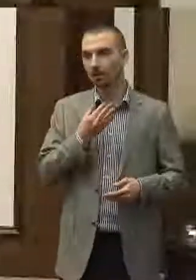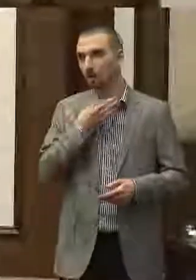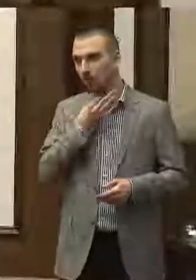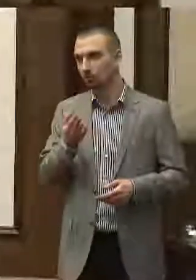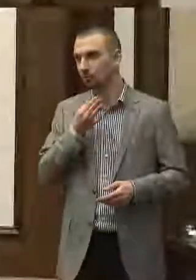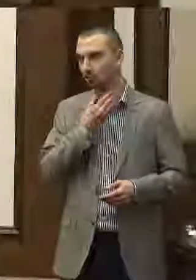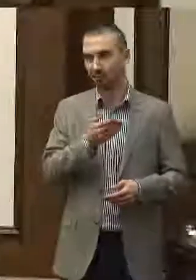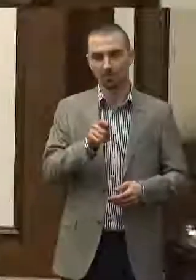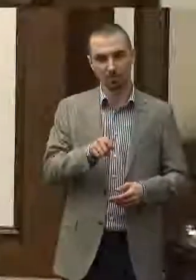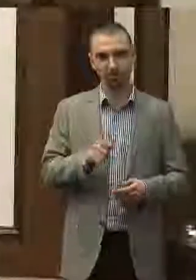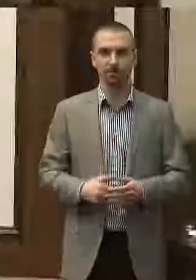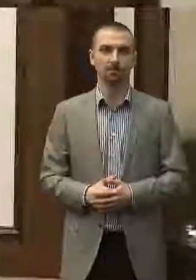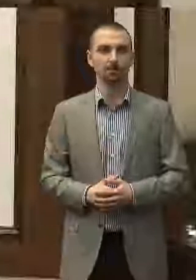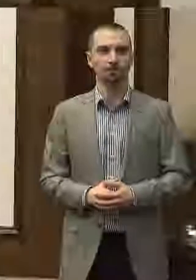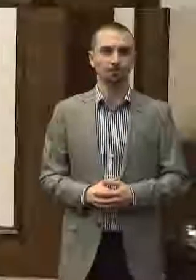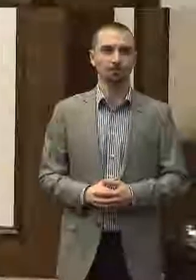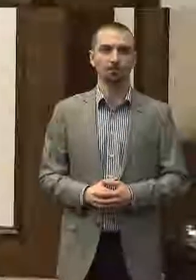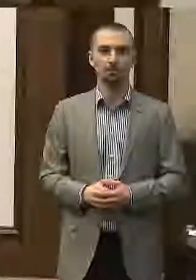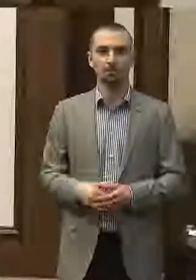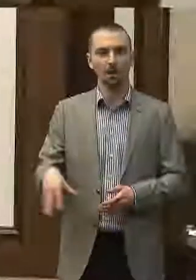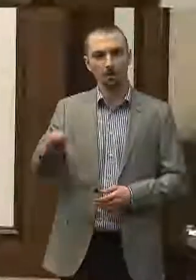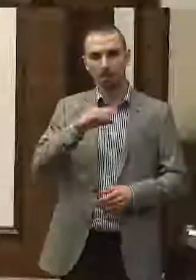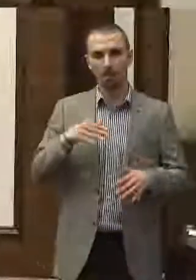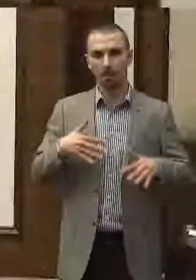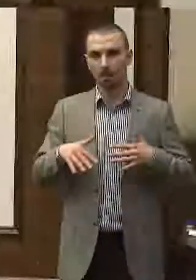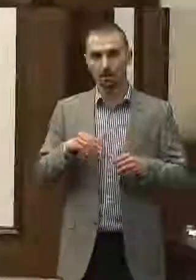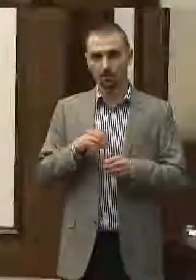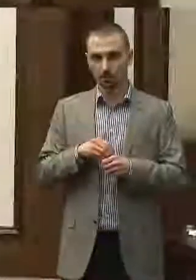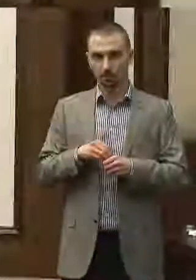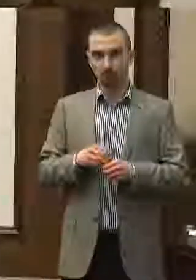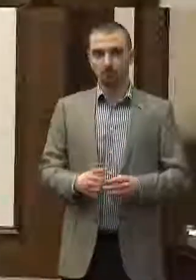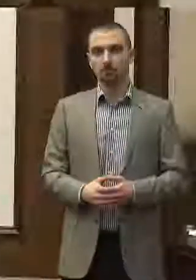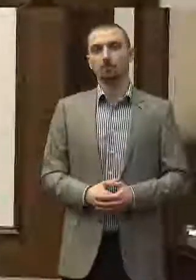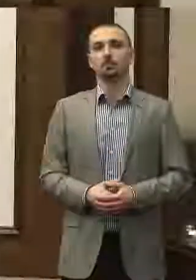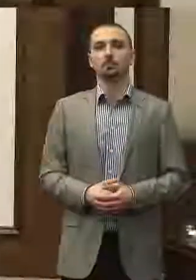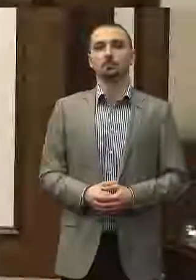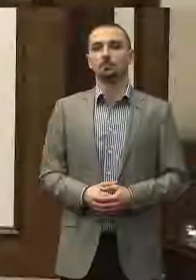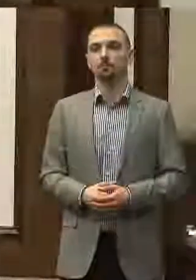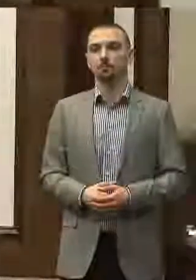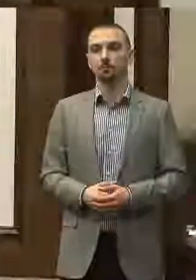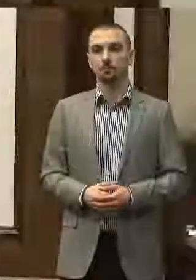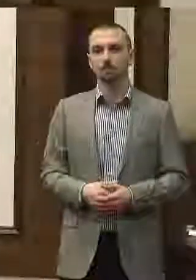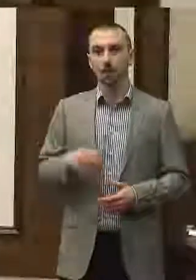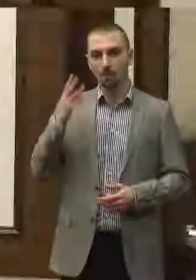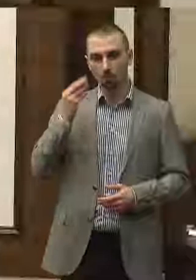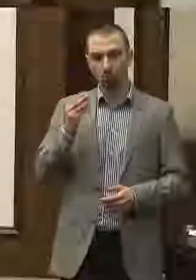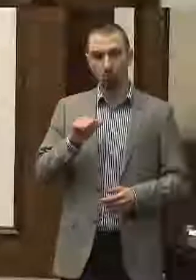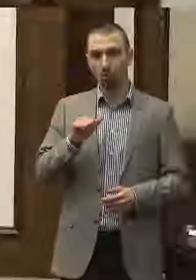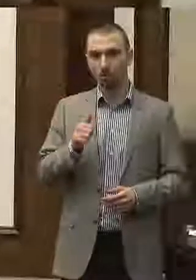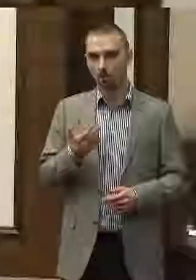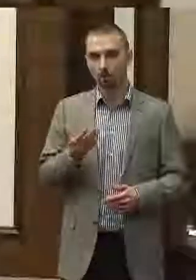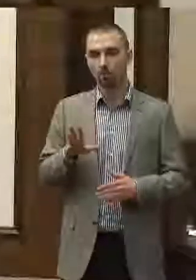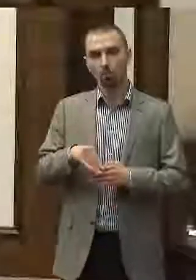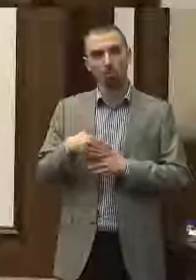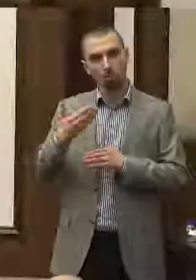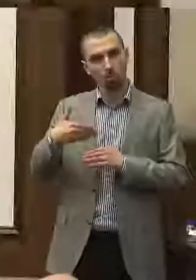ediyoruz. Ve yine tüm engellilerle ilgili de bugünün anlam ve önemine dair bundan sonraki süreçte